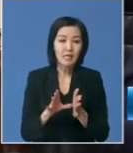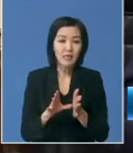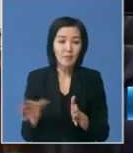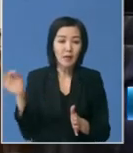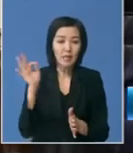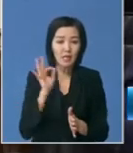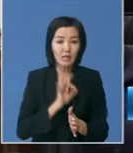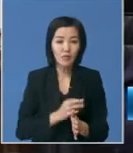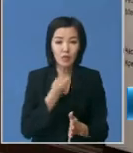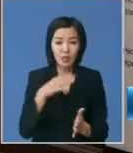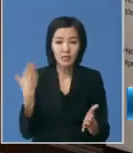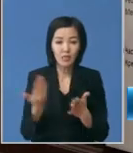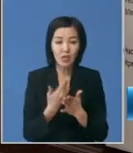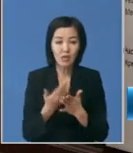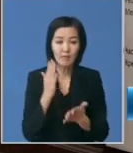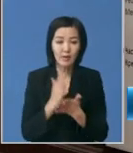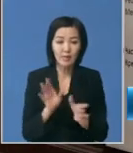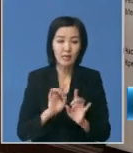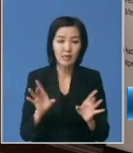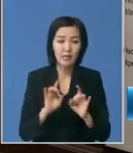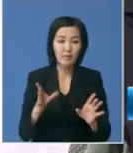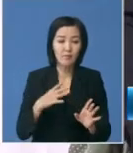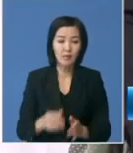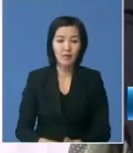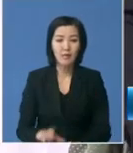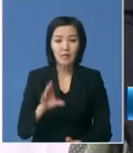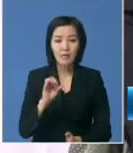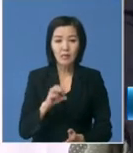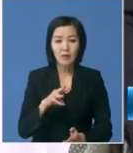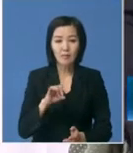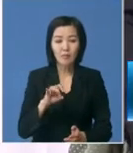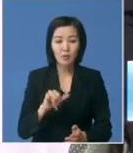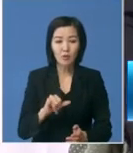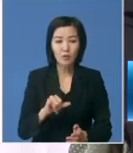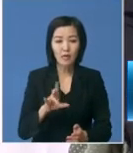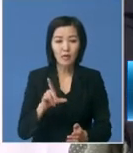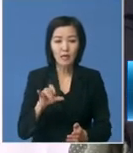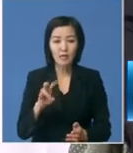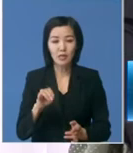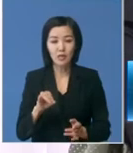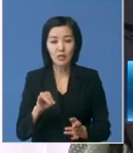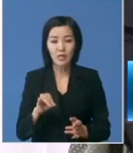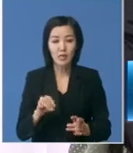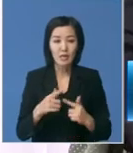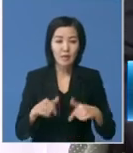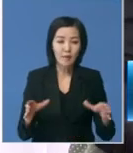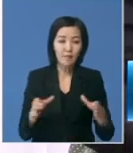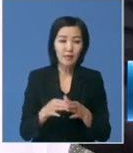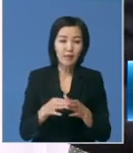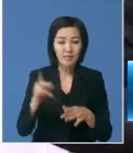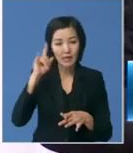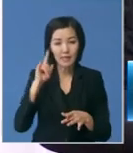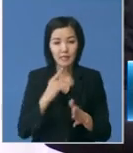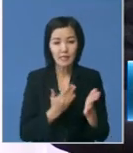да жағымды жаңалық бар екенін жеткізді. Самрұқ Энерджи компаниясы Қазақстандағы ең биік 85